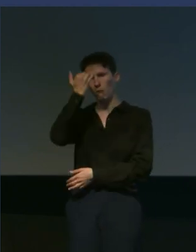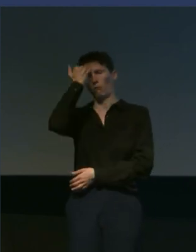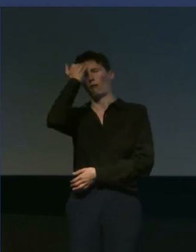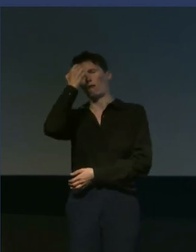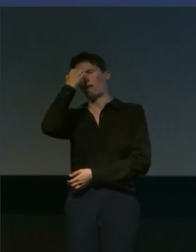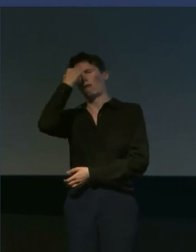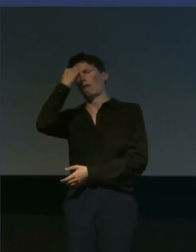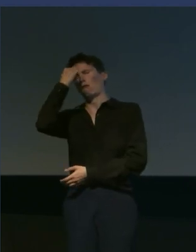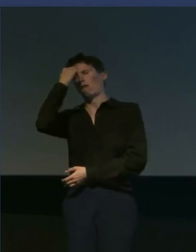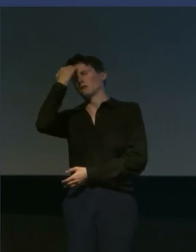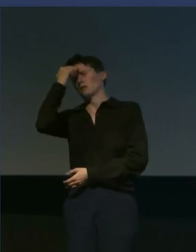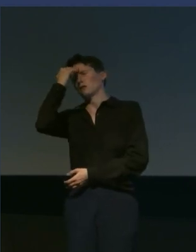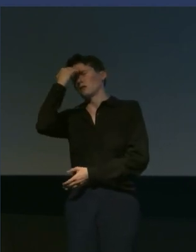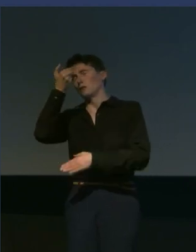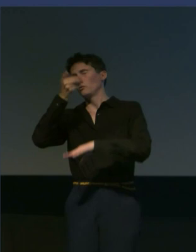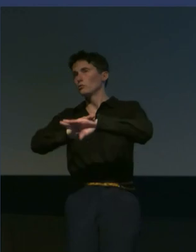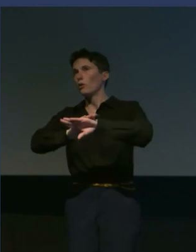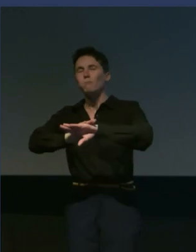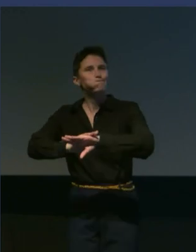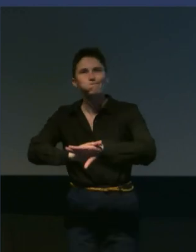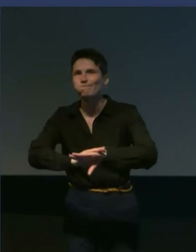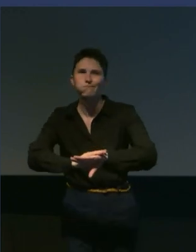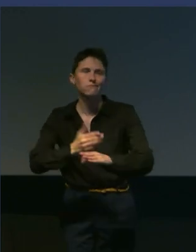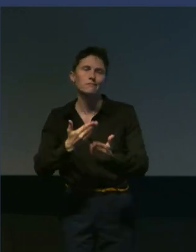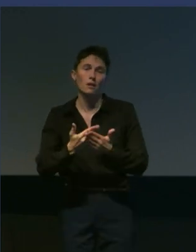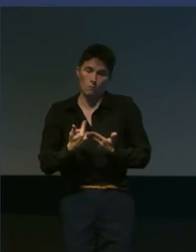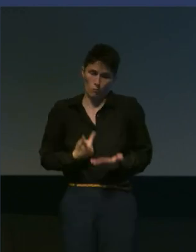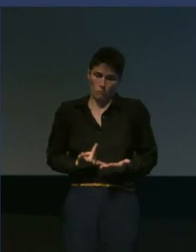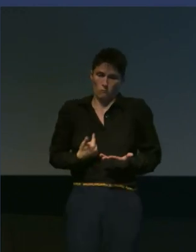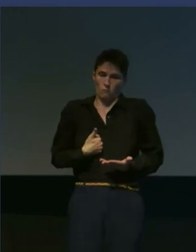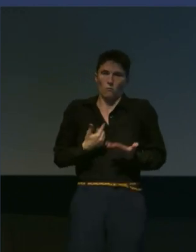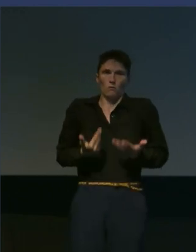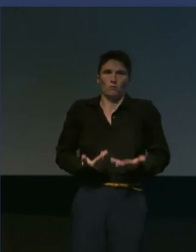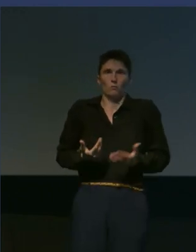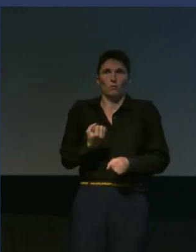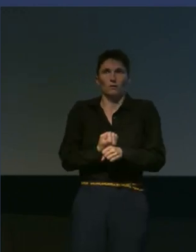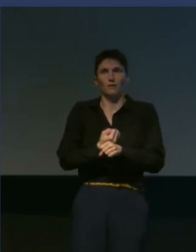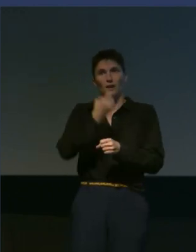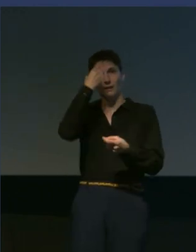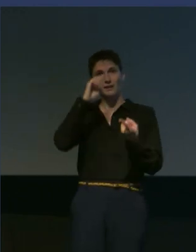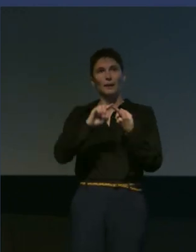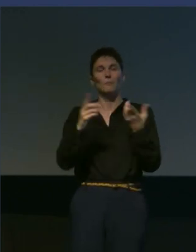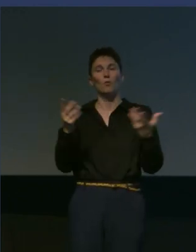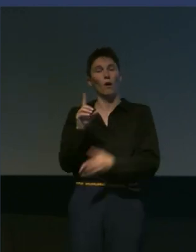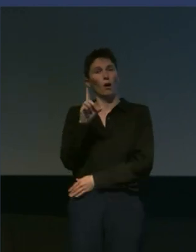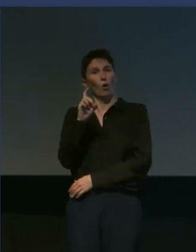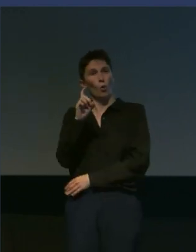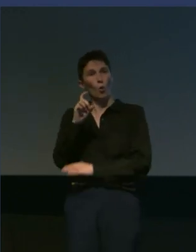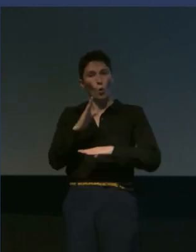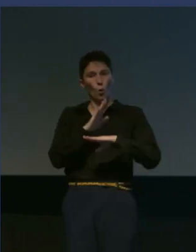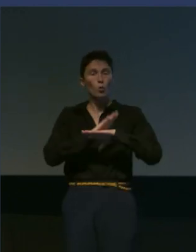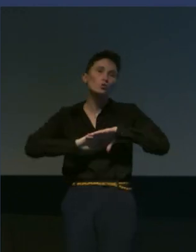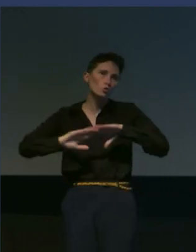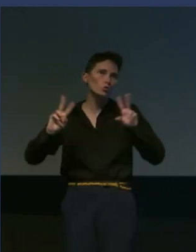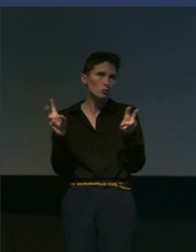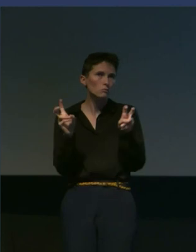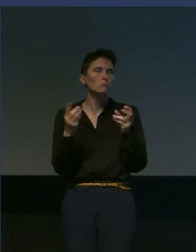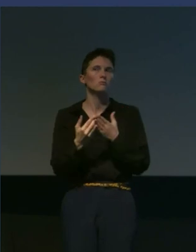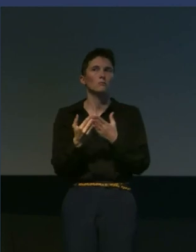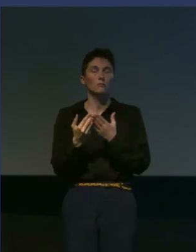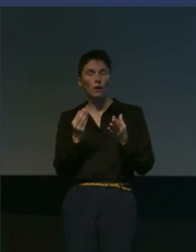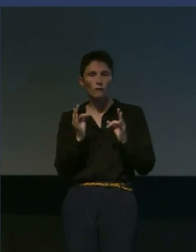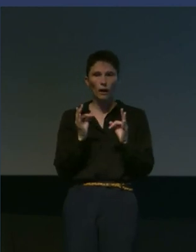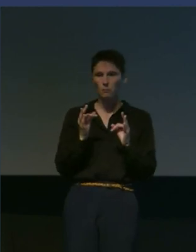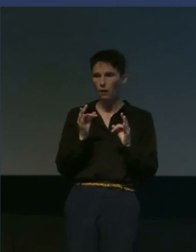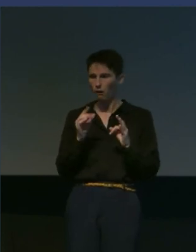préconçues. Là, celui sur le bench trauma en ce moment, et tout ça, qui est sur l'eau, douce, avec tous les enjeux liés à l'eau.